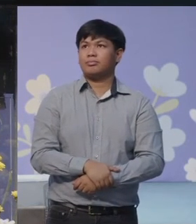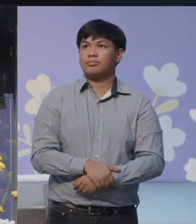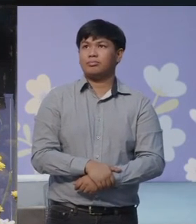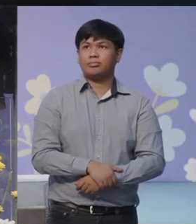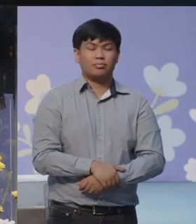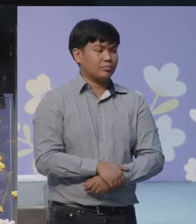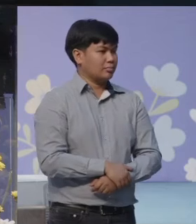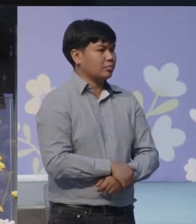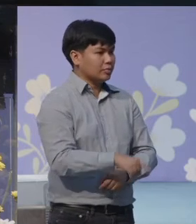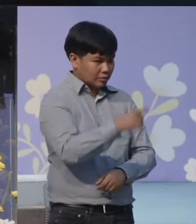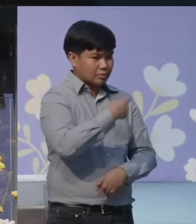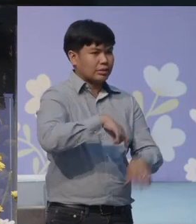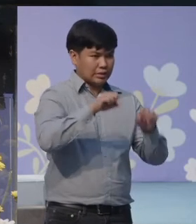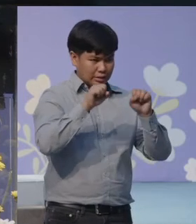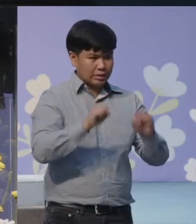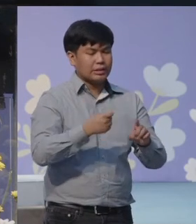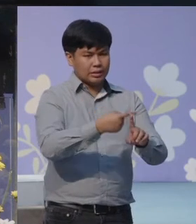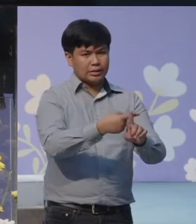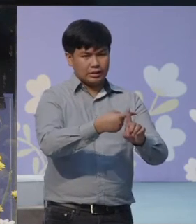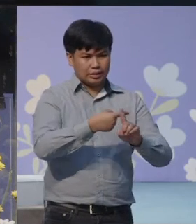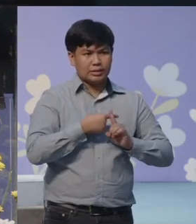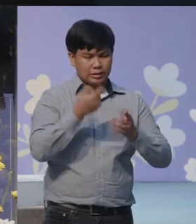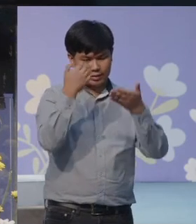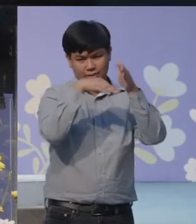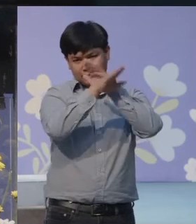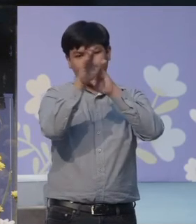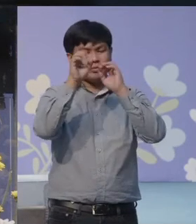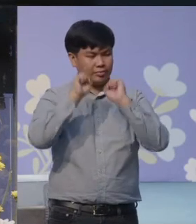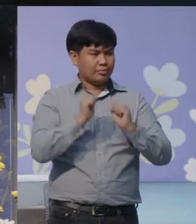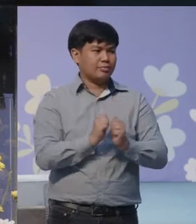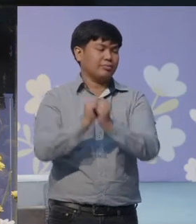Pwede tayong lahat kasama ng Panginoon sa langit.